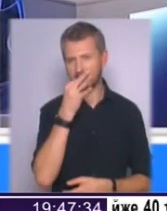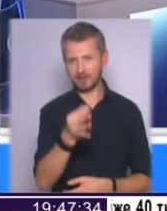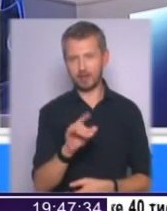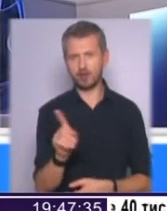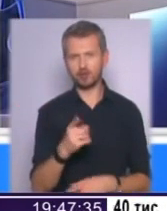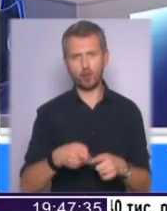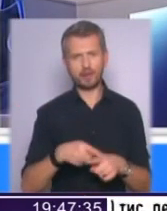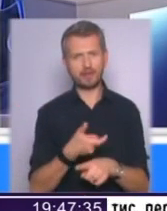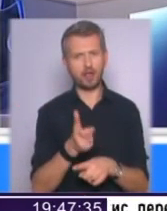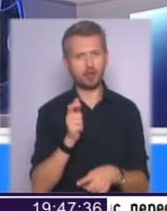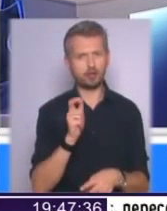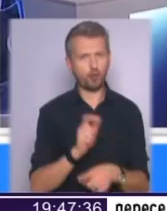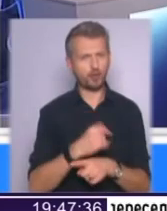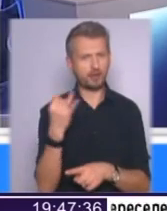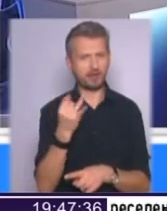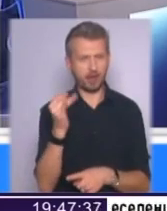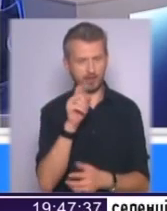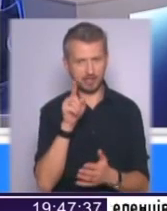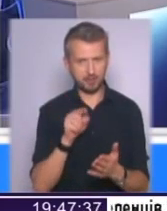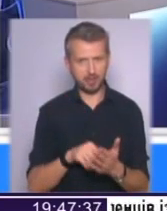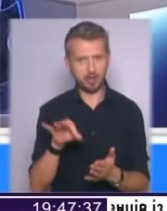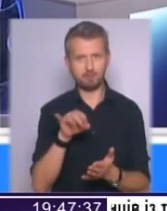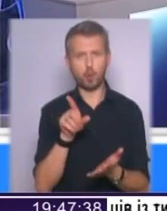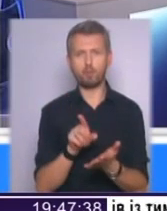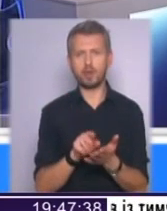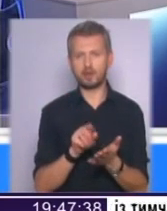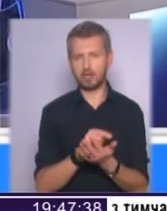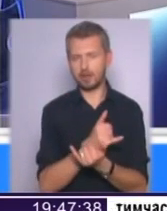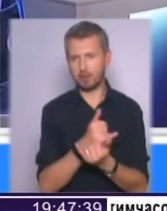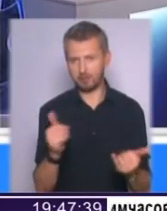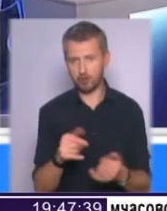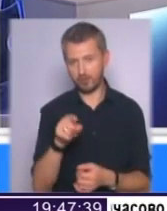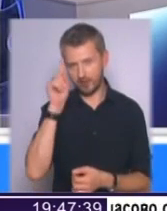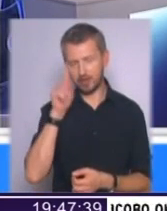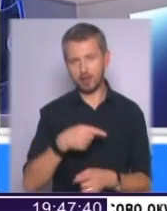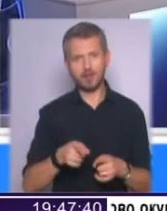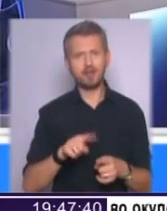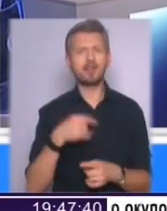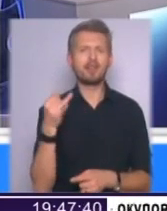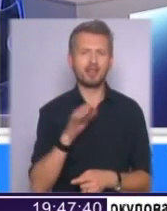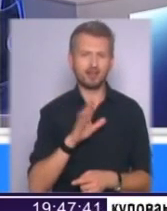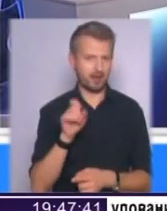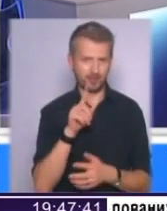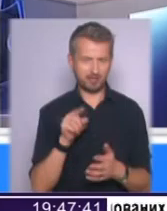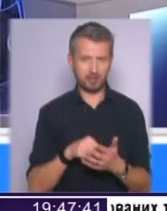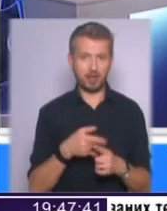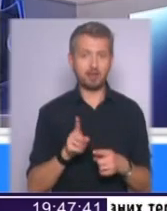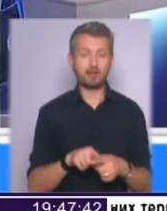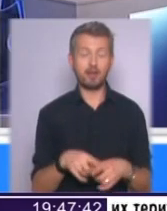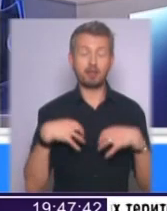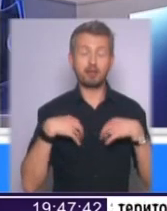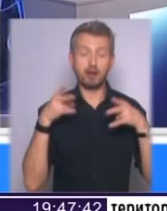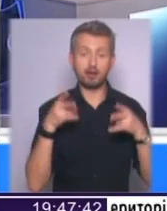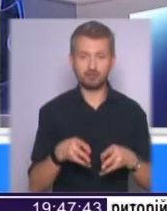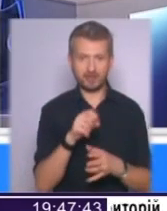це досить цікаве запитання про пенсійне забезпечення. Ви знаєте, це не цікаве запитання, це трагічне